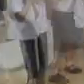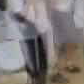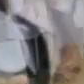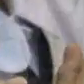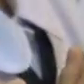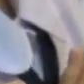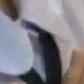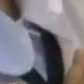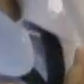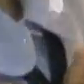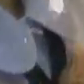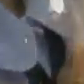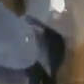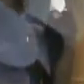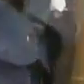คุนุตรา